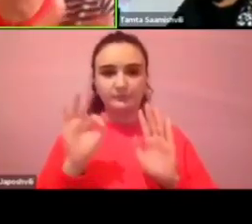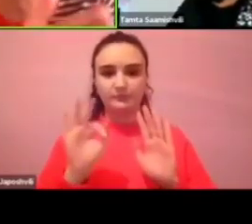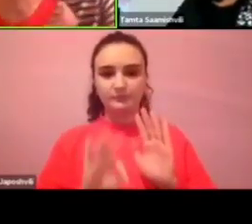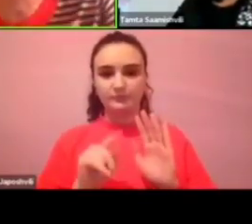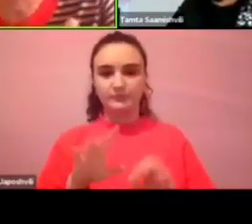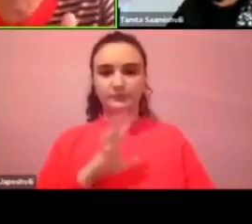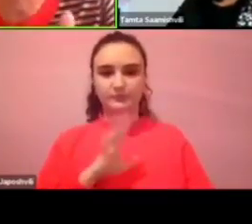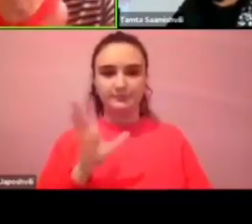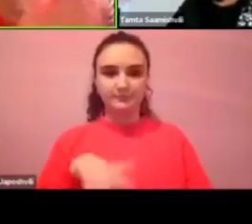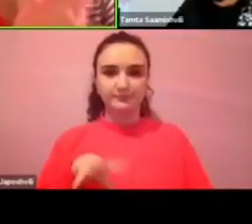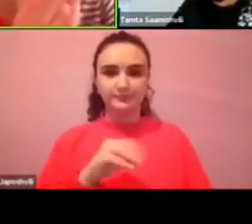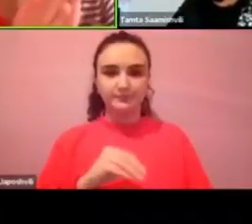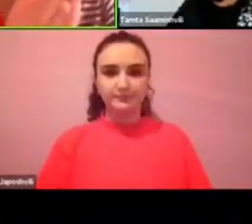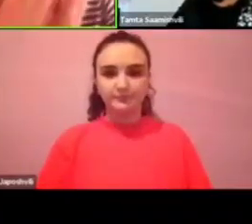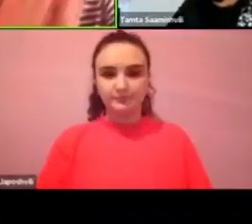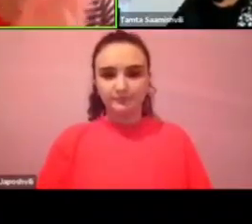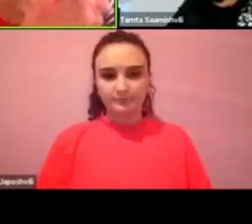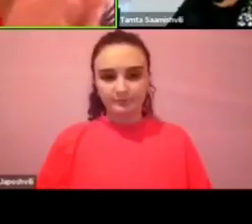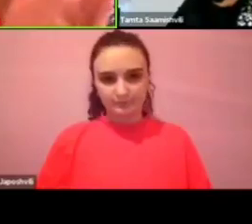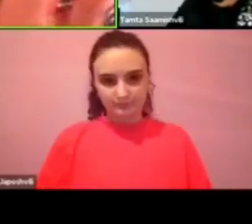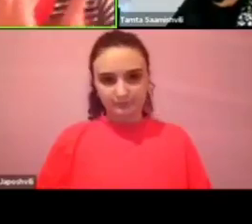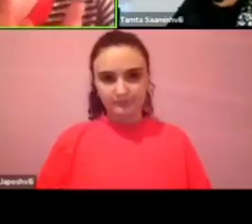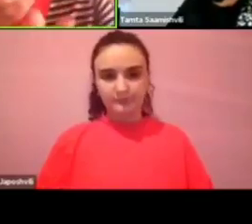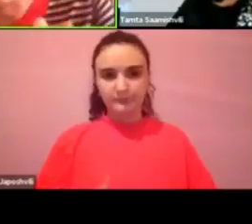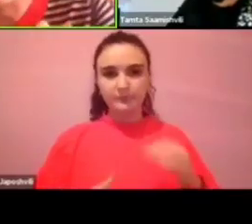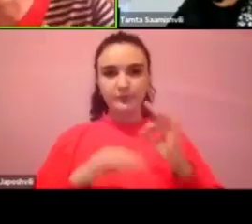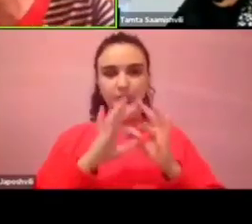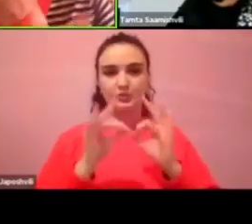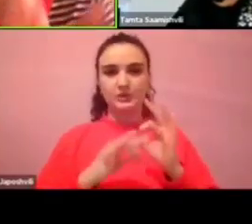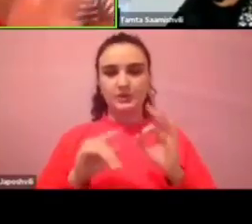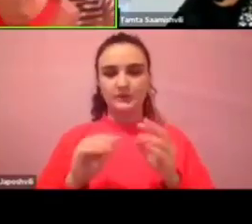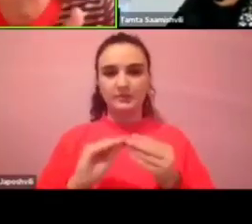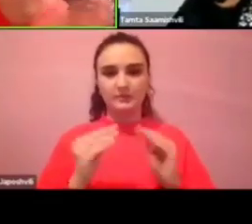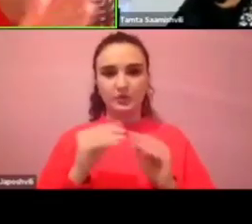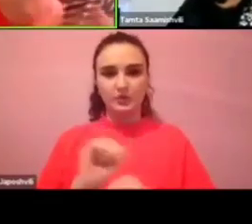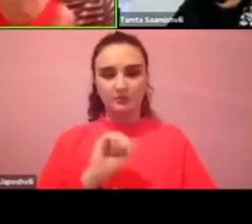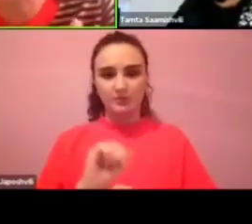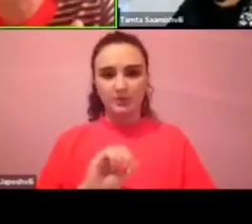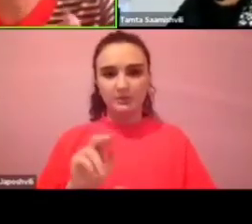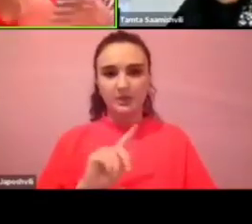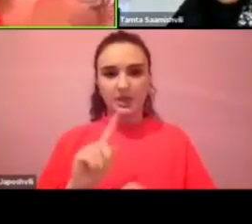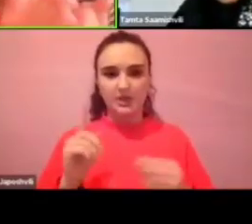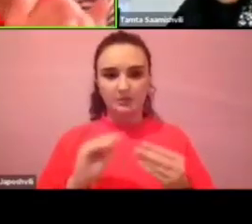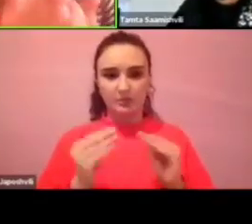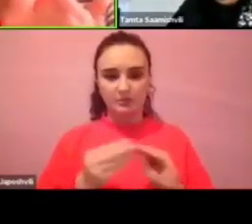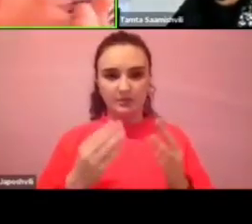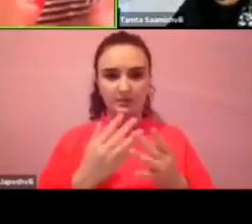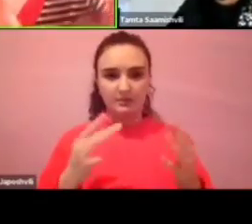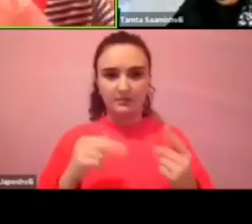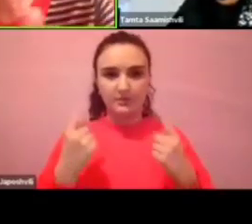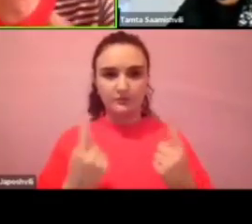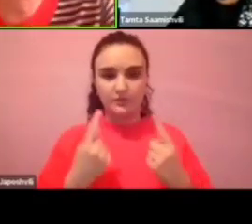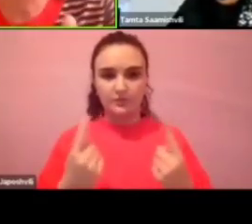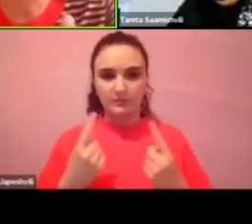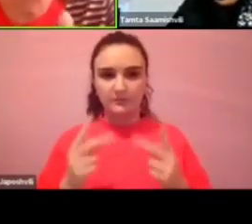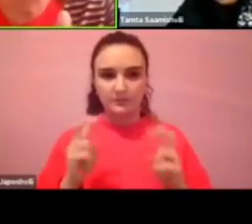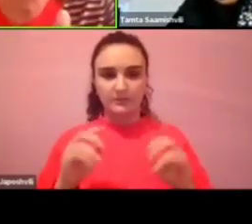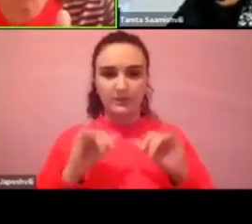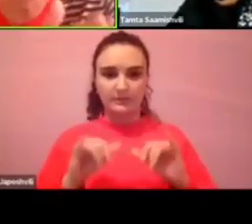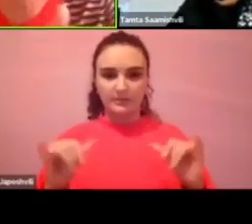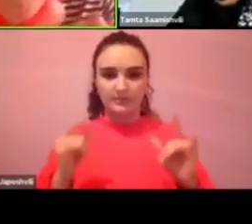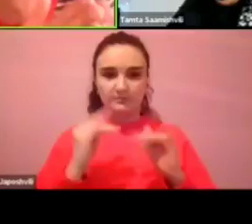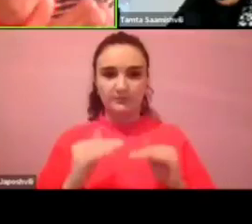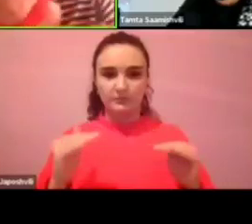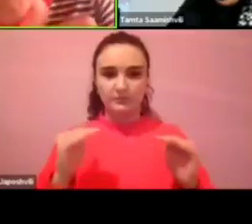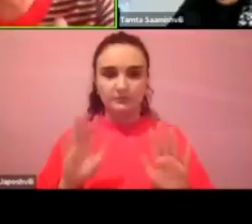70-80%-ს ქონიათ ესე იგი კუჭნაწლავის ესე იგი შეფერხება და რაღაცა პრობლემა და ჩვეულებრივი ტიპიური განვითარების